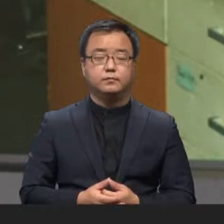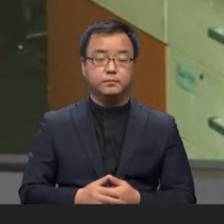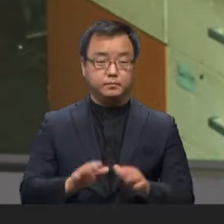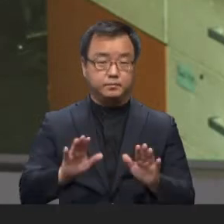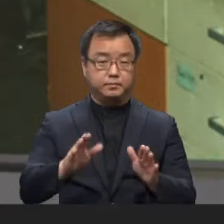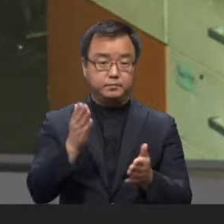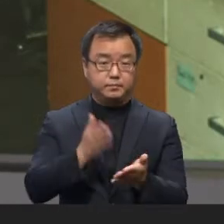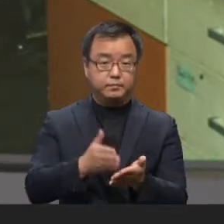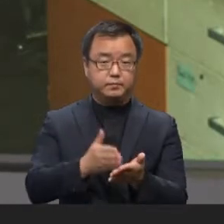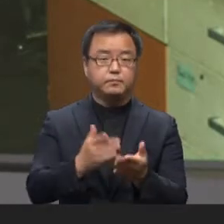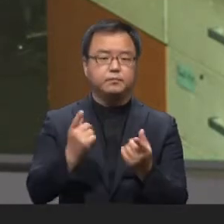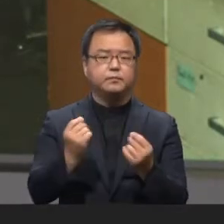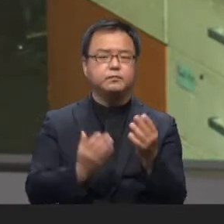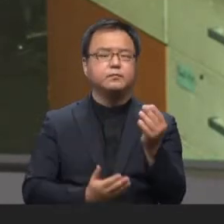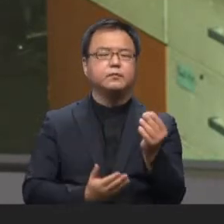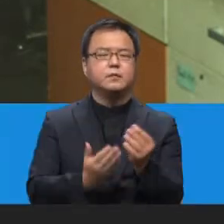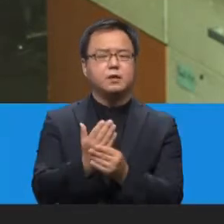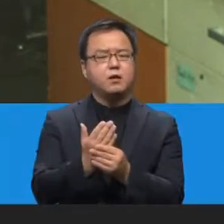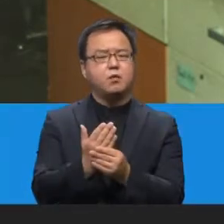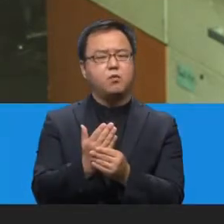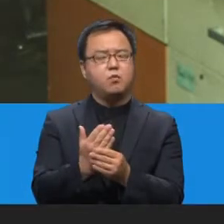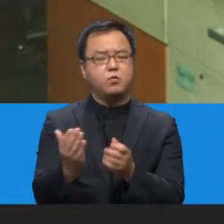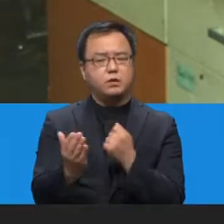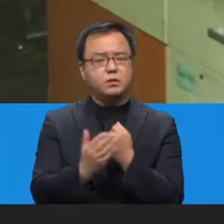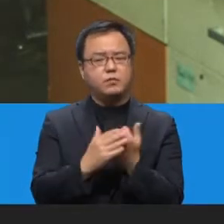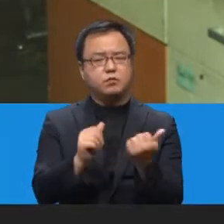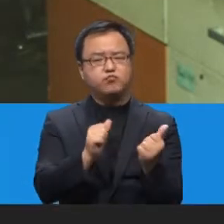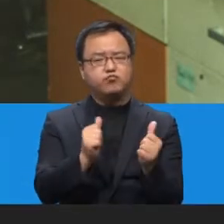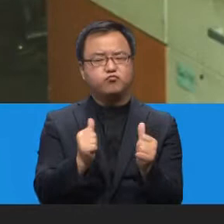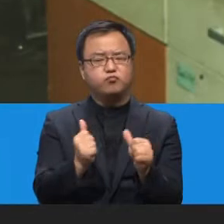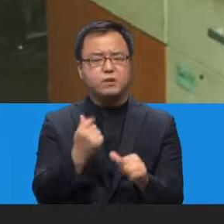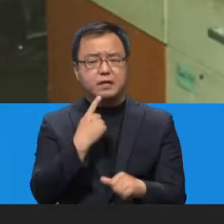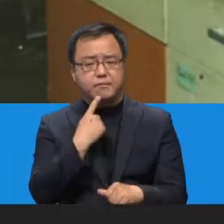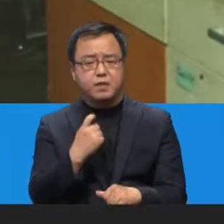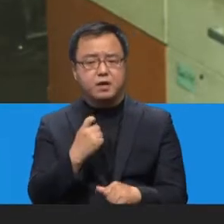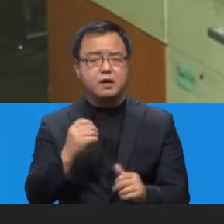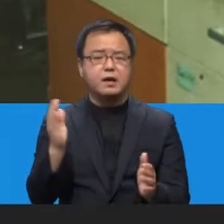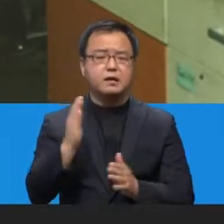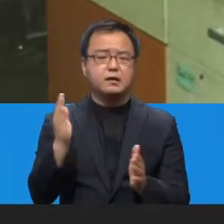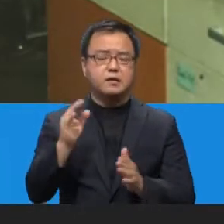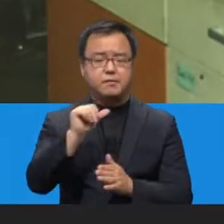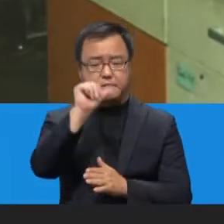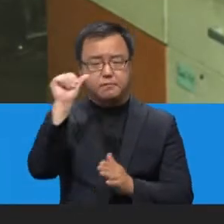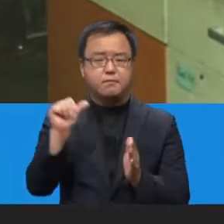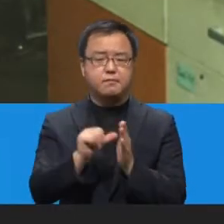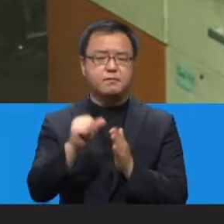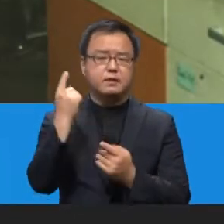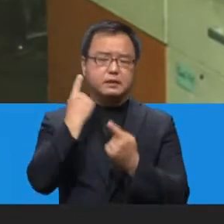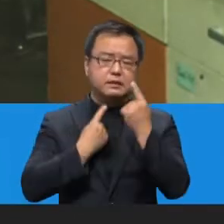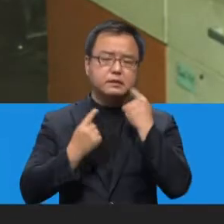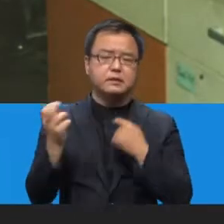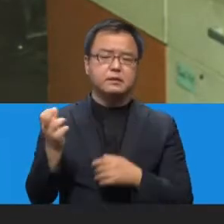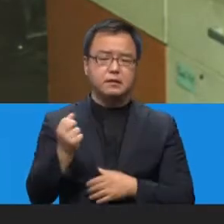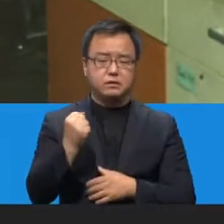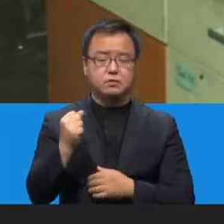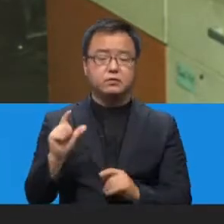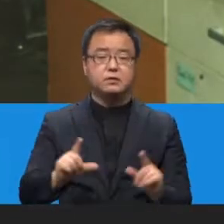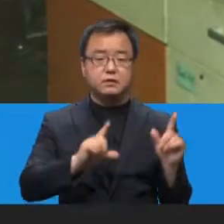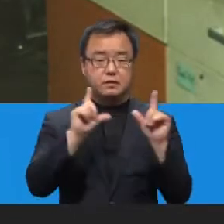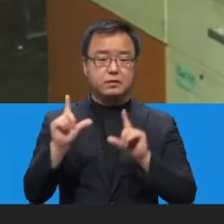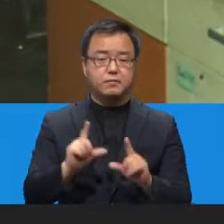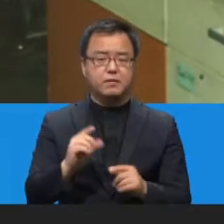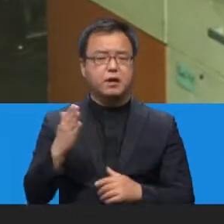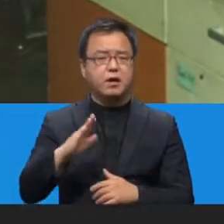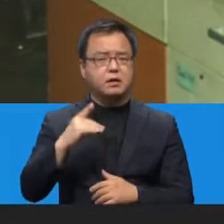네, 지금 보신 것처럼 사고로 사경을 헤맸던 피해 학생은 평생 상처를 가진 채 살아가게 됐는데요. 하지만 학생